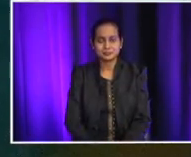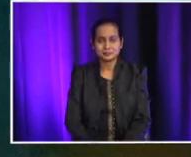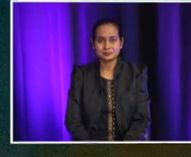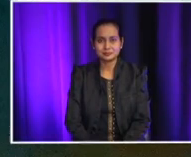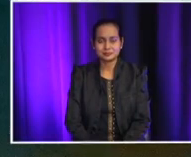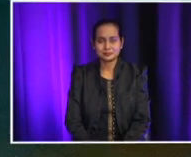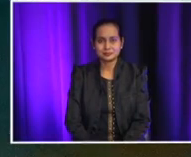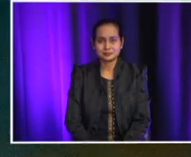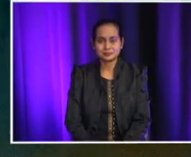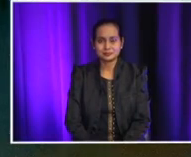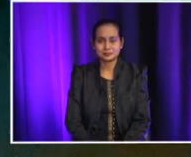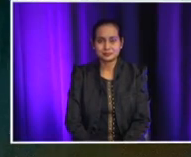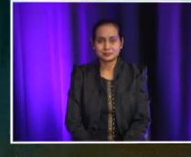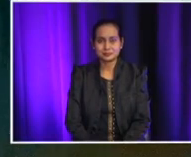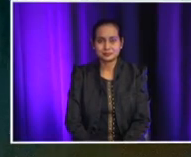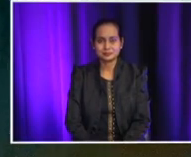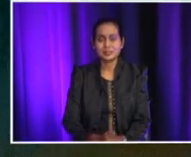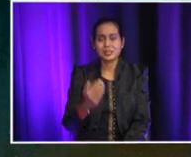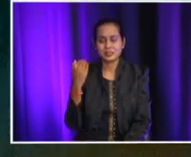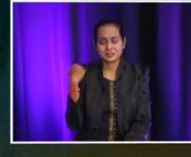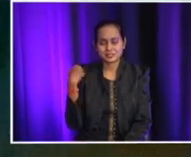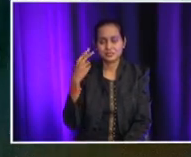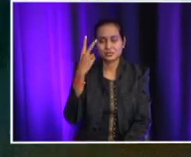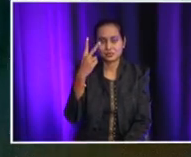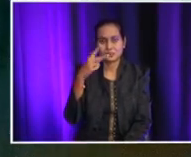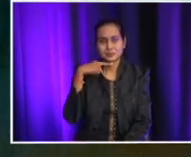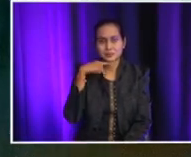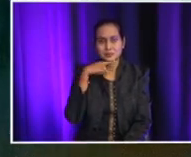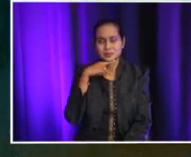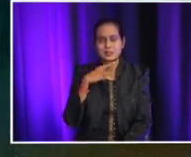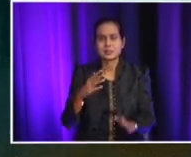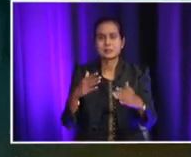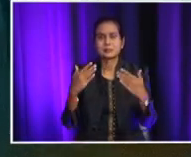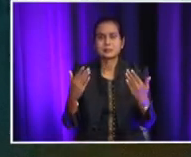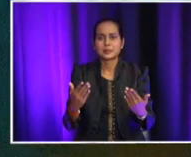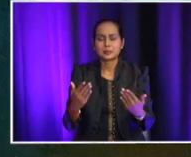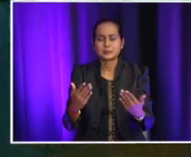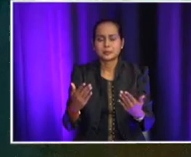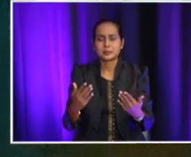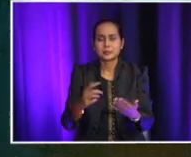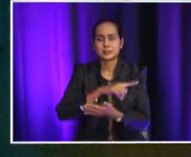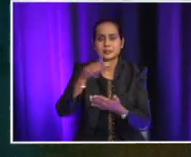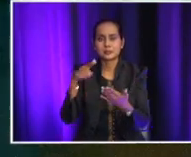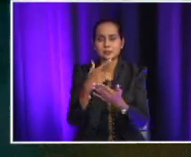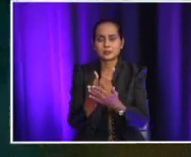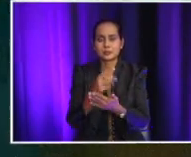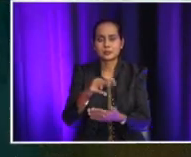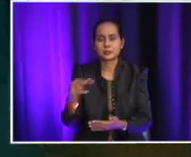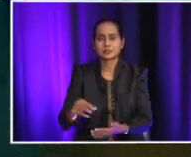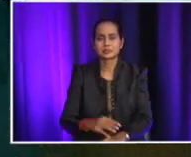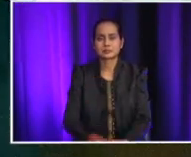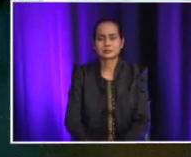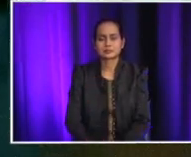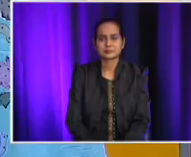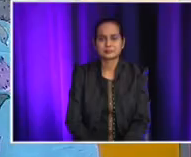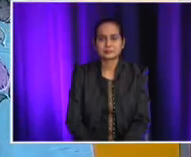menyampaikan Ini dia ada dua langkah pantun kan Bagaimana prestasi keseluruhan daripada mulai-muda cewek